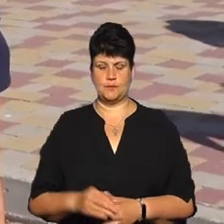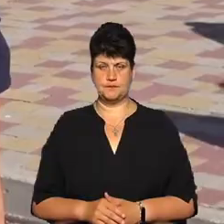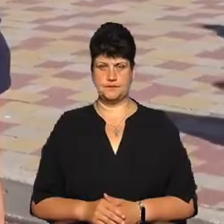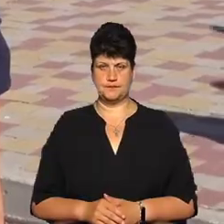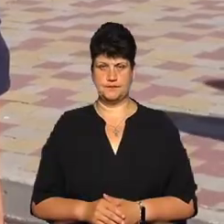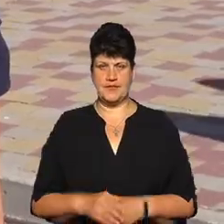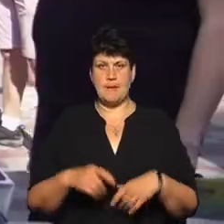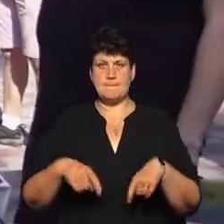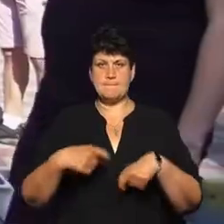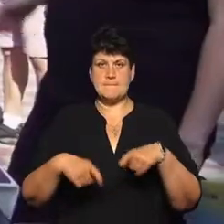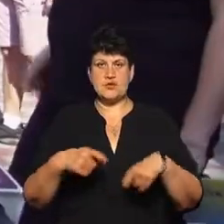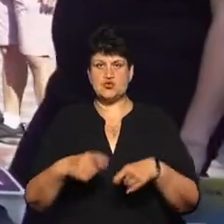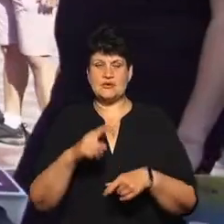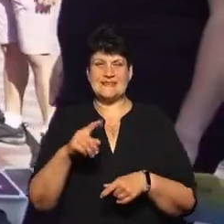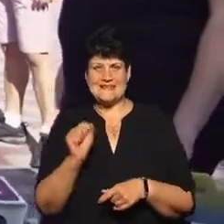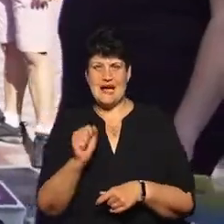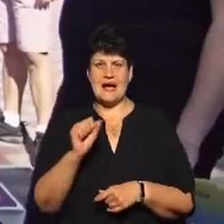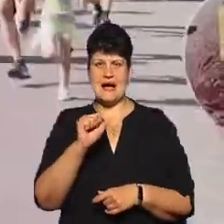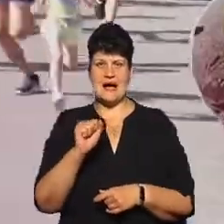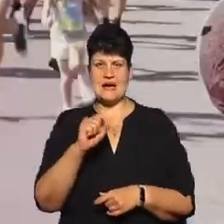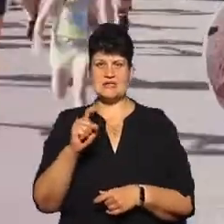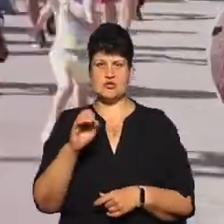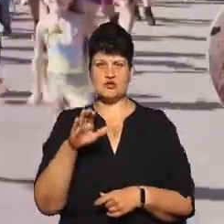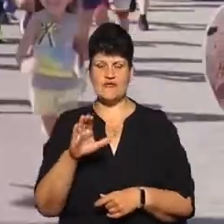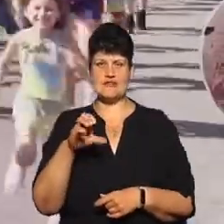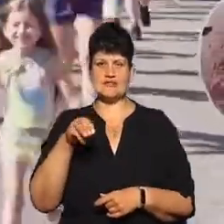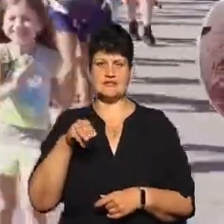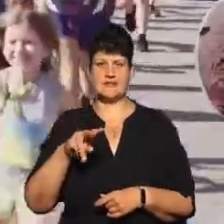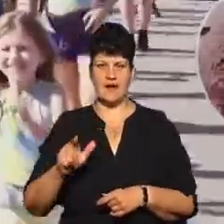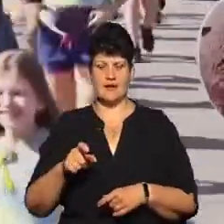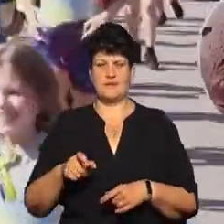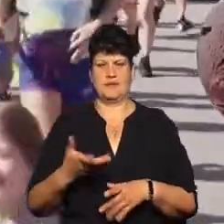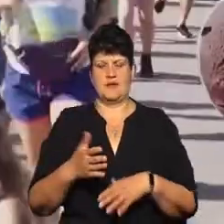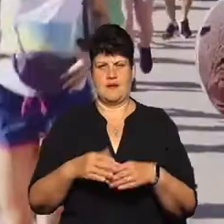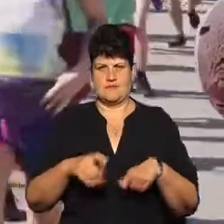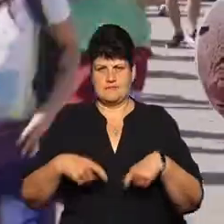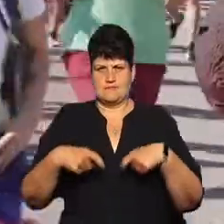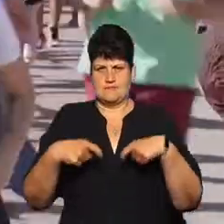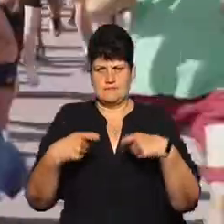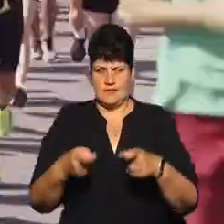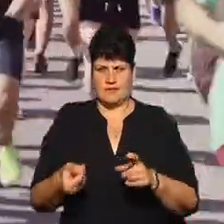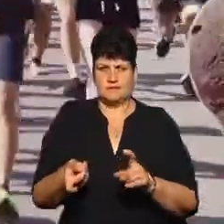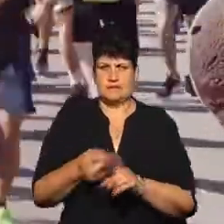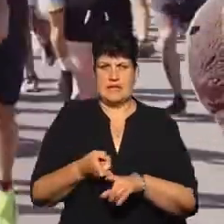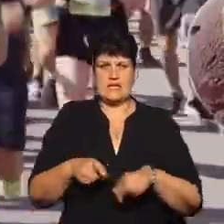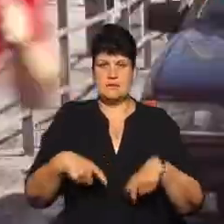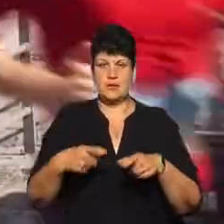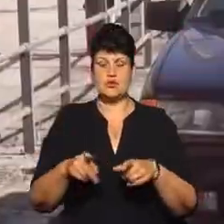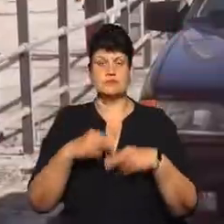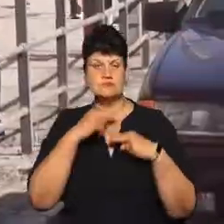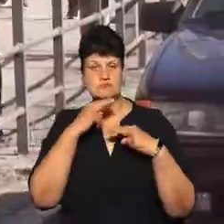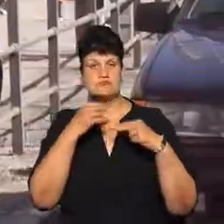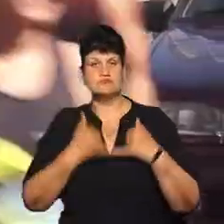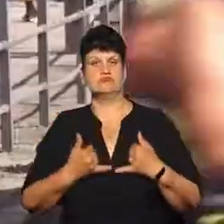Біжу за Азовсталь. У Тернополі військовослужбовці, професійні бігуни та аматори долучились до забігу, щоб привернути увагу